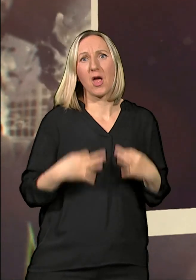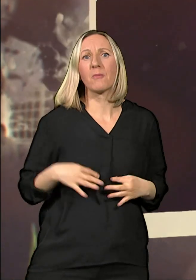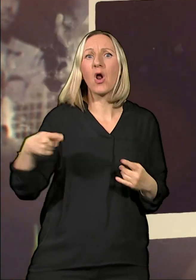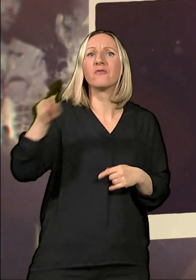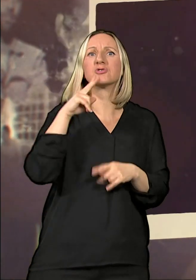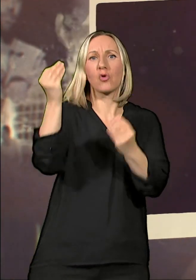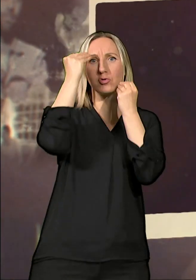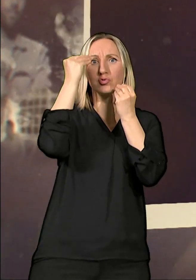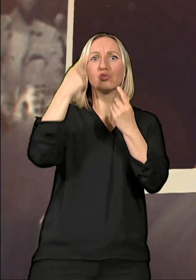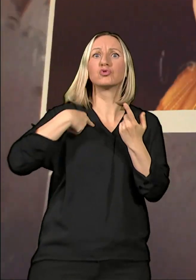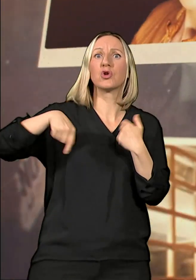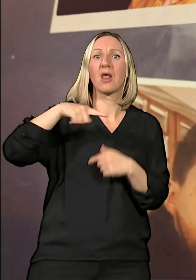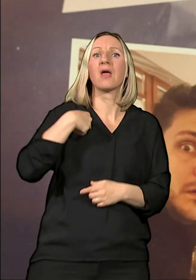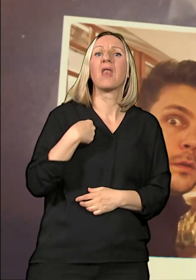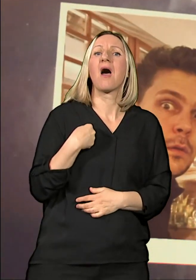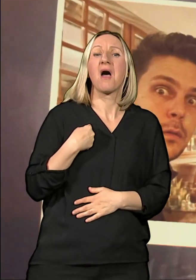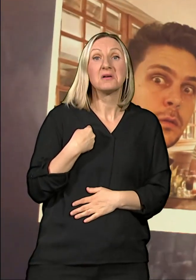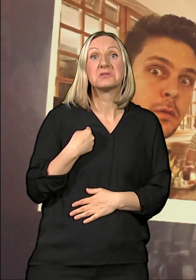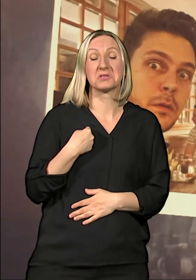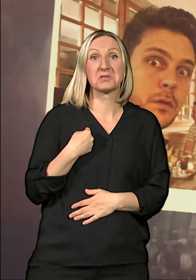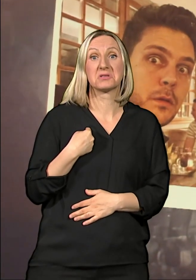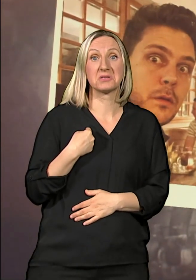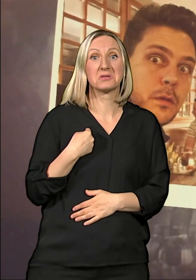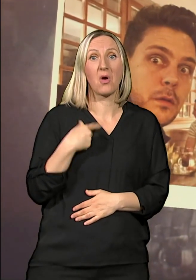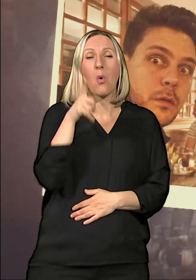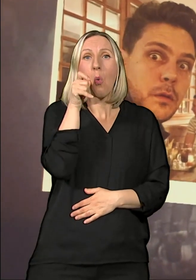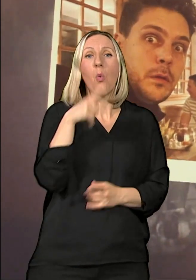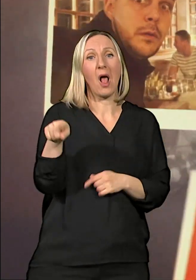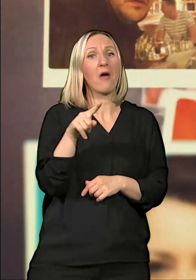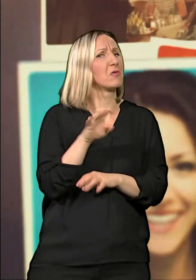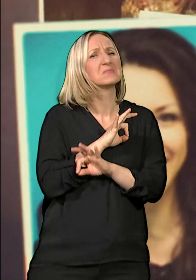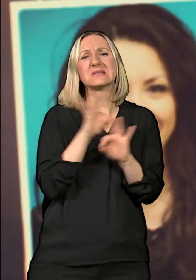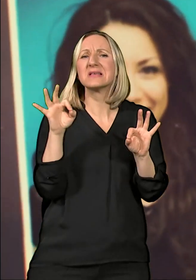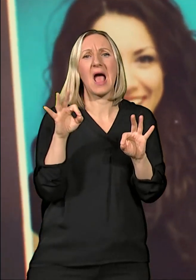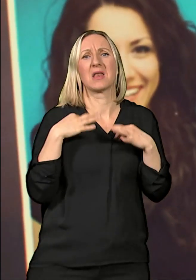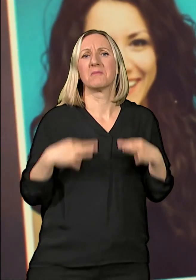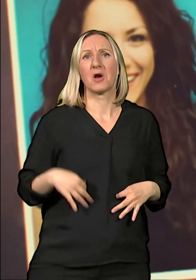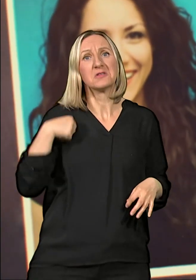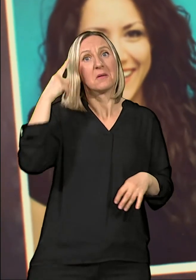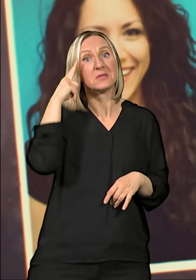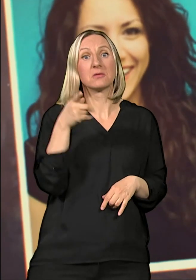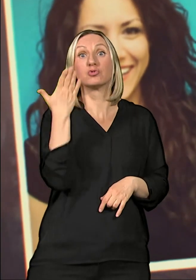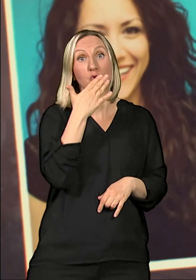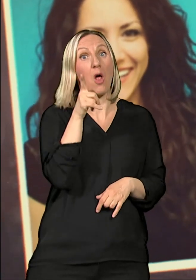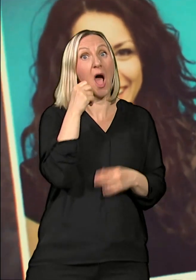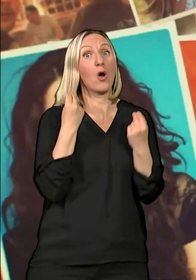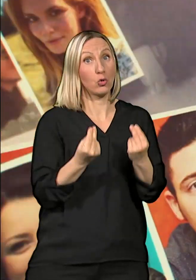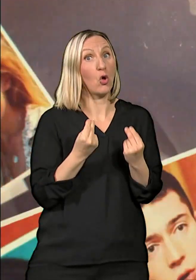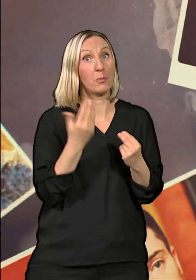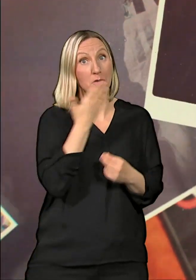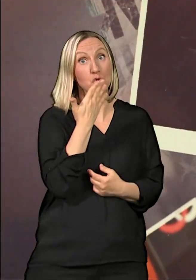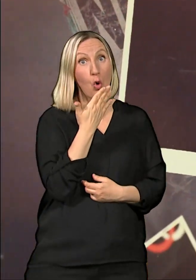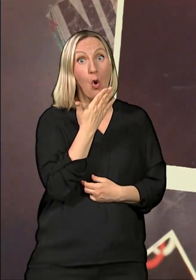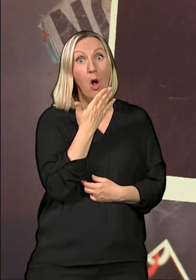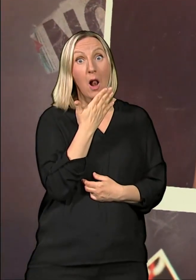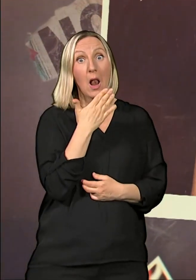učili su mahom bili sjajni profesori. Mislim da je naša škola jako dobra škola, što sam kasnije imao prilike